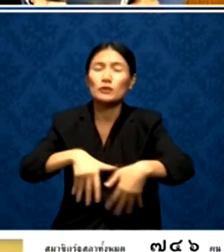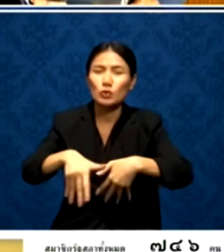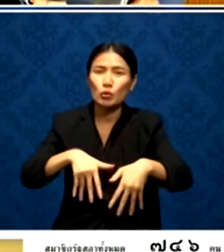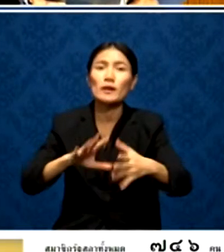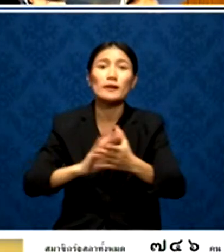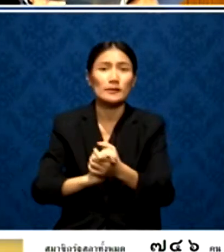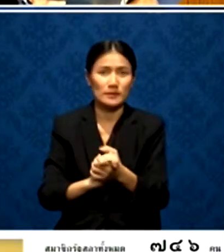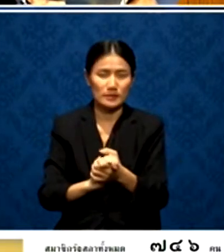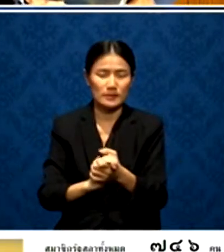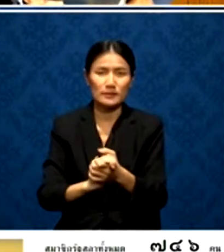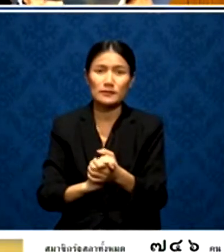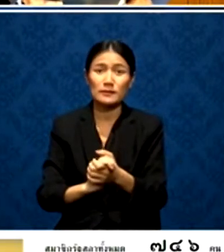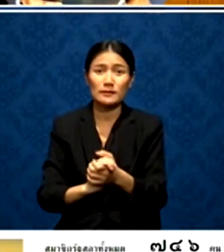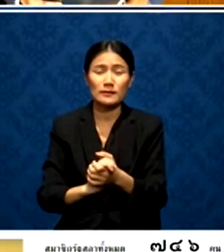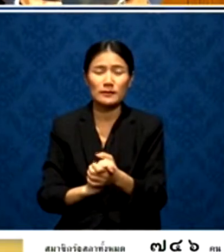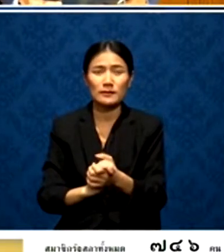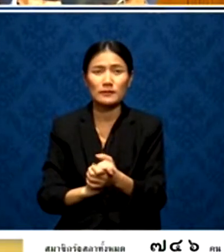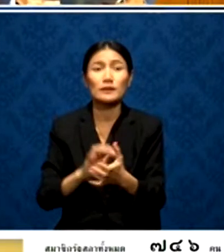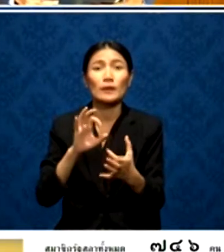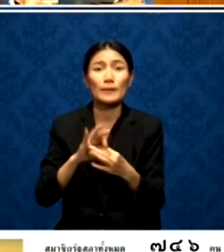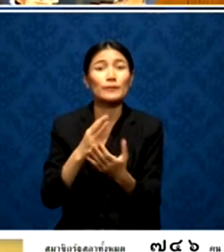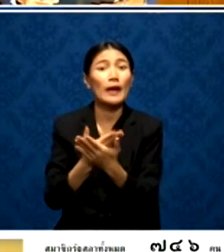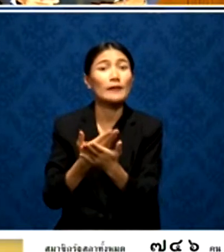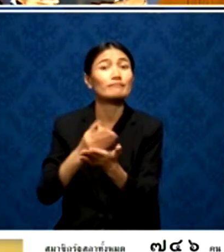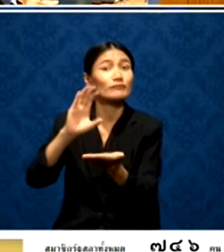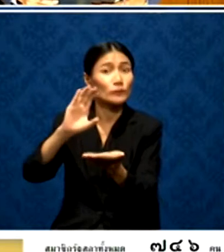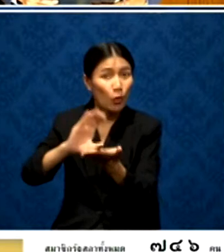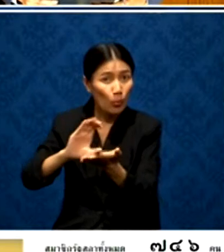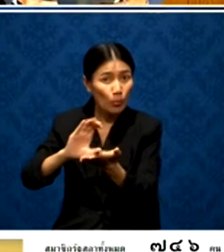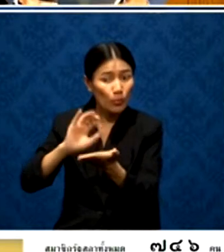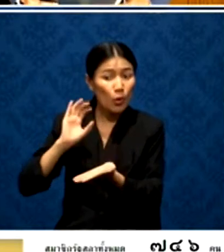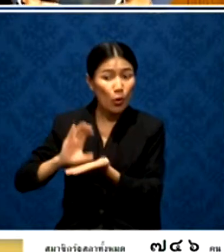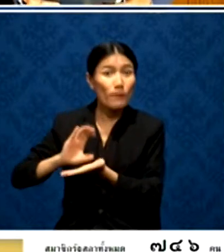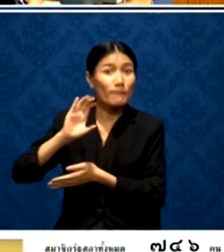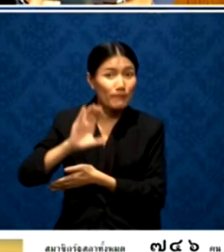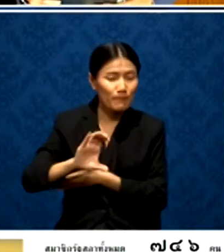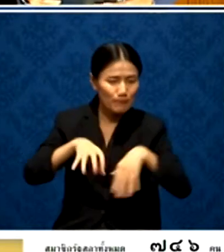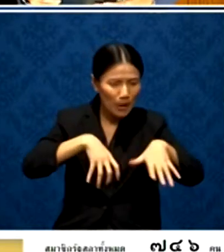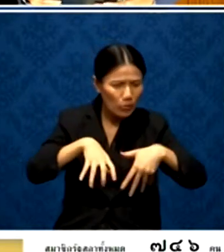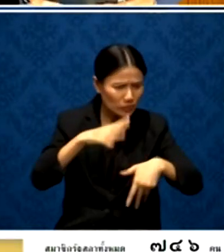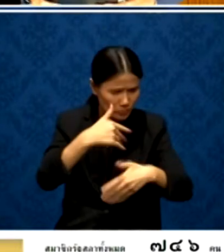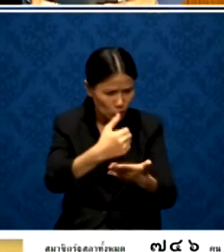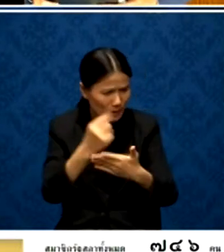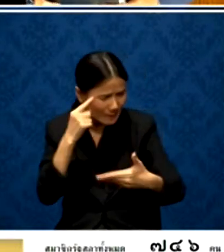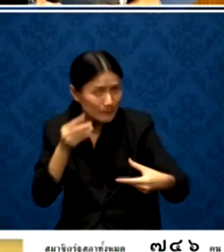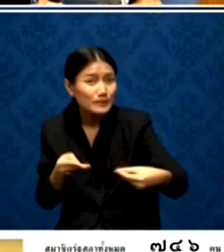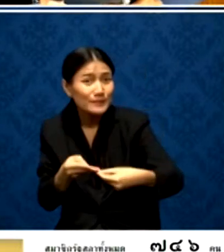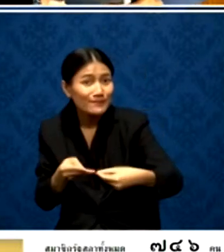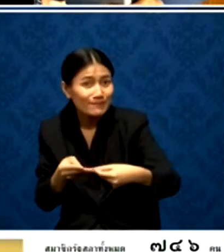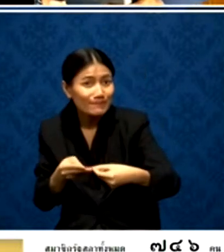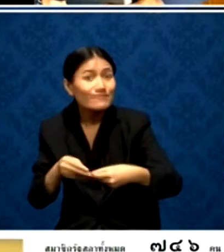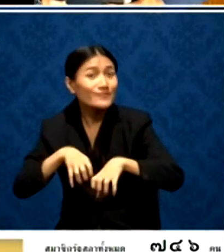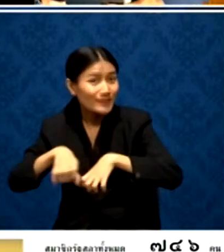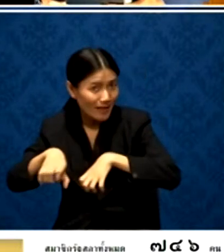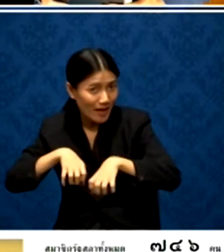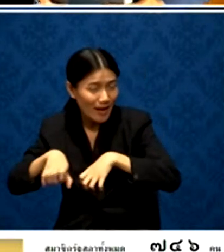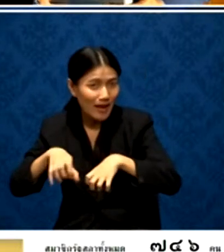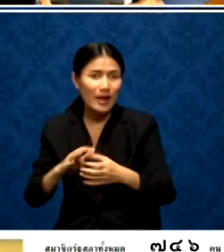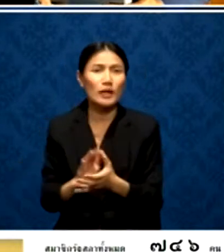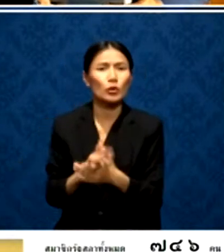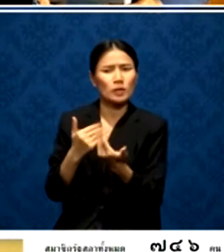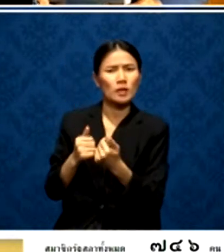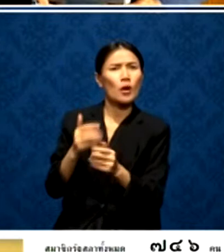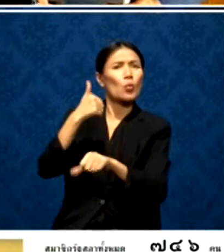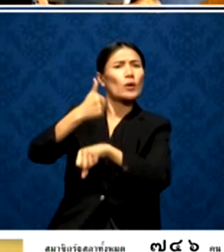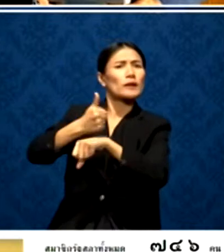ทรัพยากรทั้งด้านงบประมาณและการเลือกตัวแทนของผู้บริหารที่จะเป็นตัวแทนการพัฒน